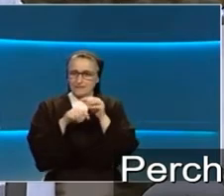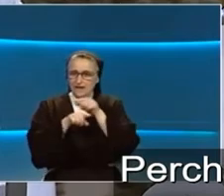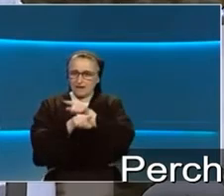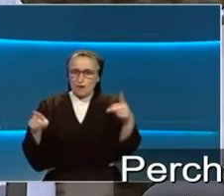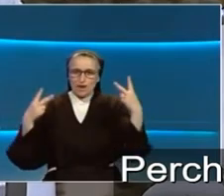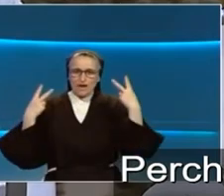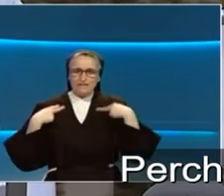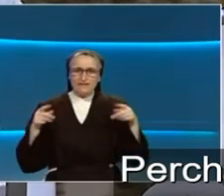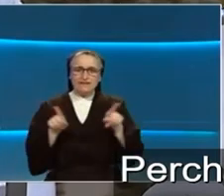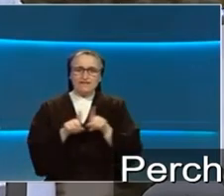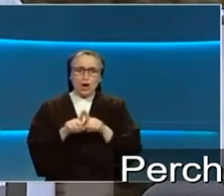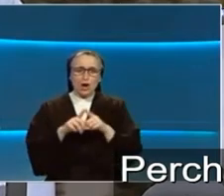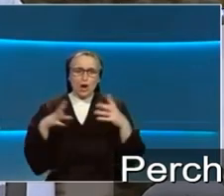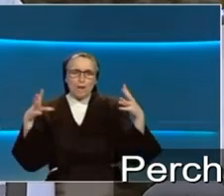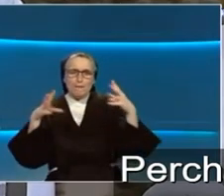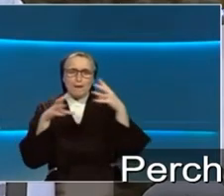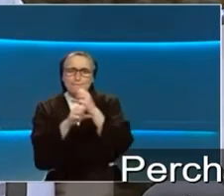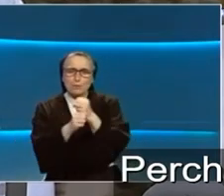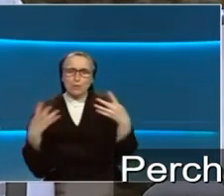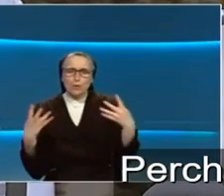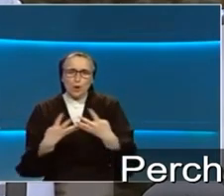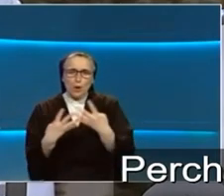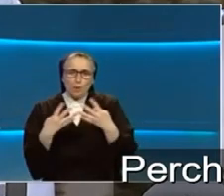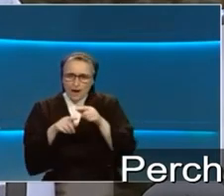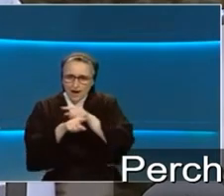전쟁에 짙은 이 어둠 속에서